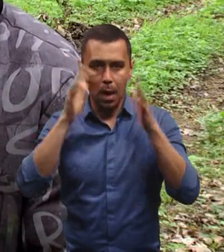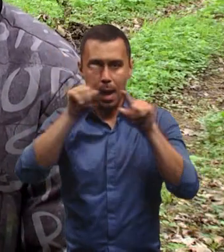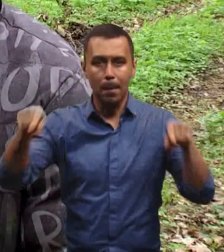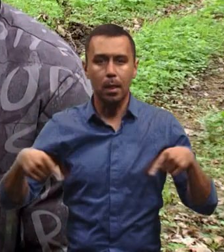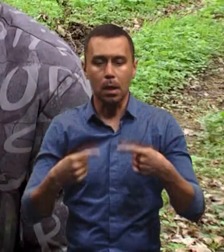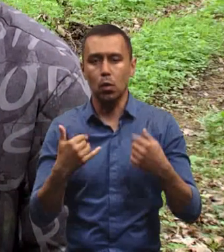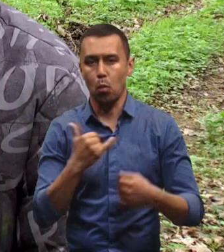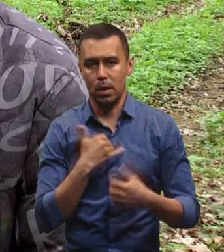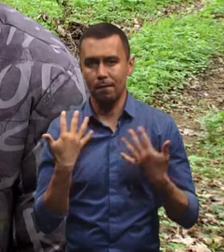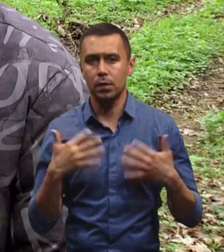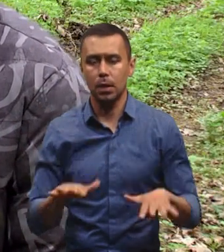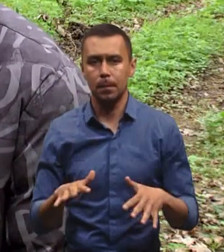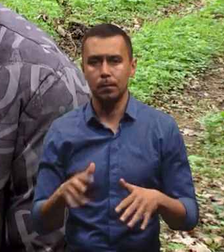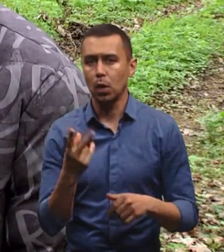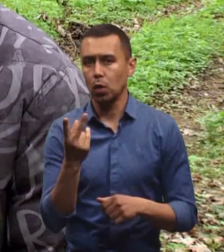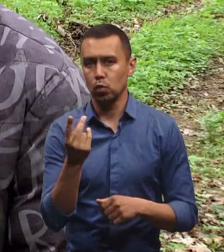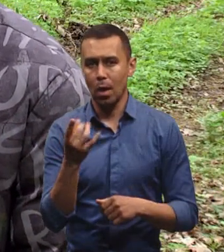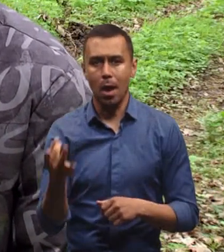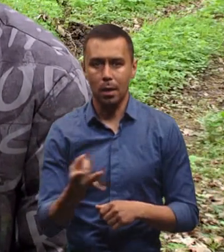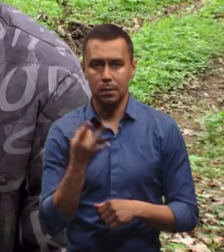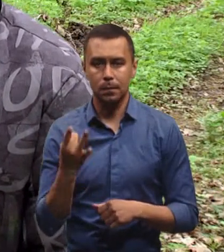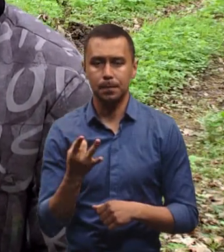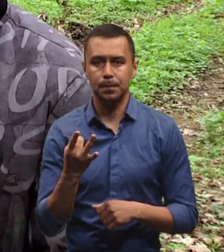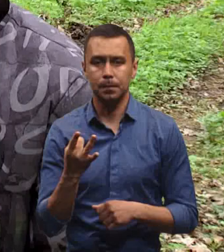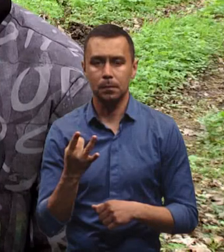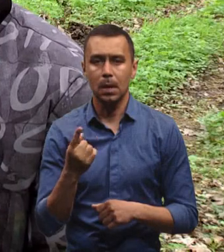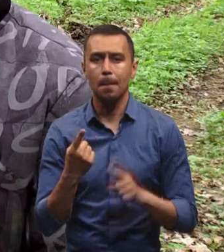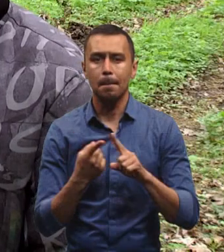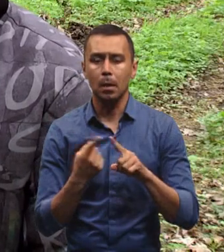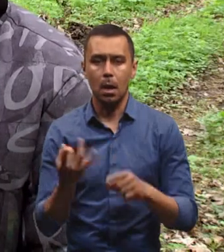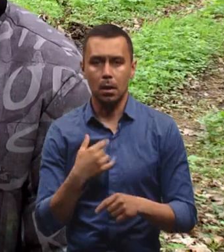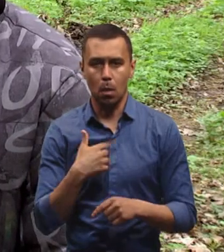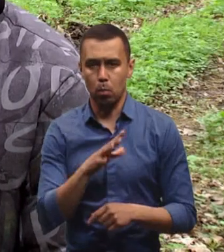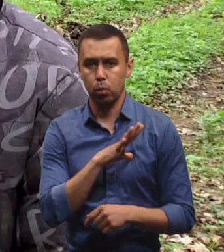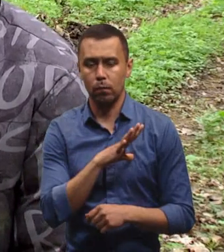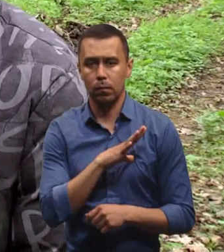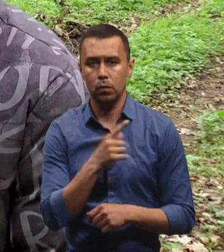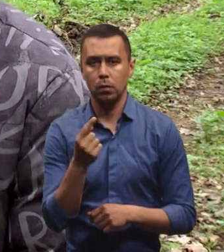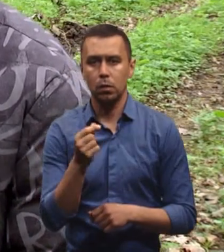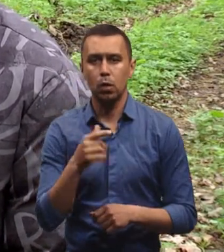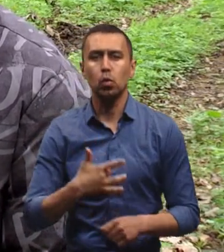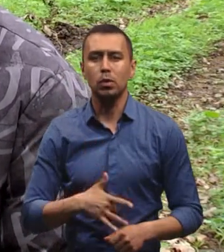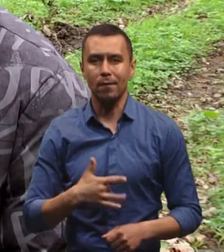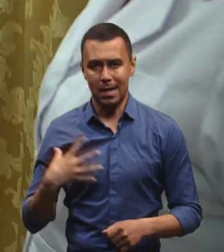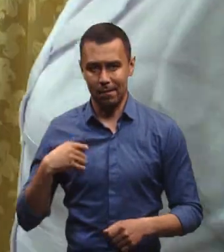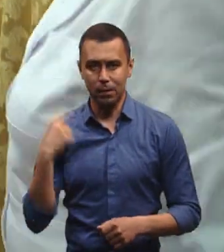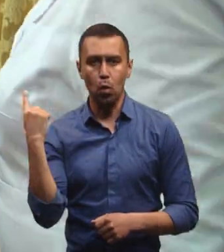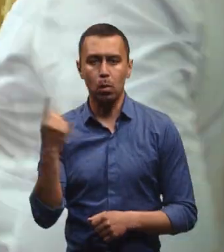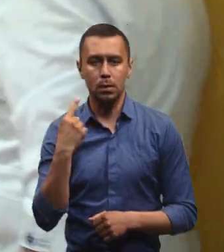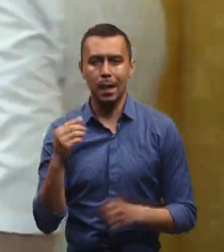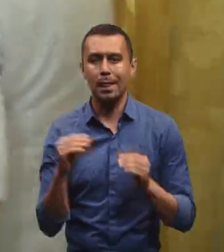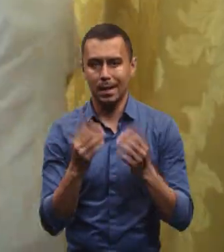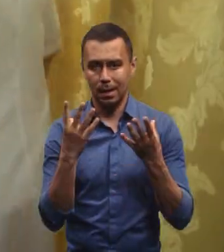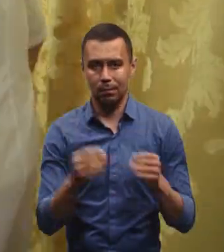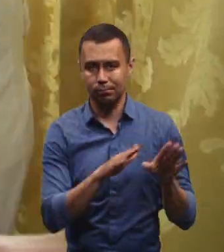мене вже... Уже друга. Перший раз я був в Трускавці Львівській області. 10